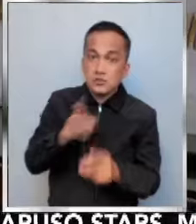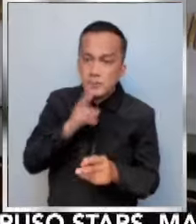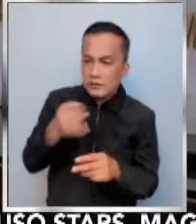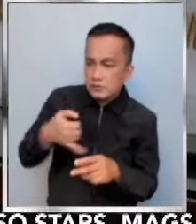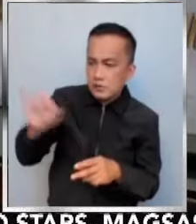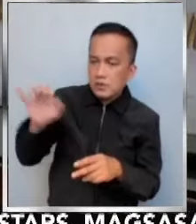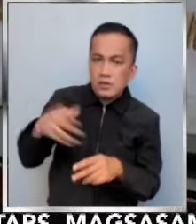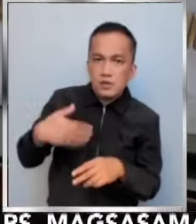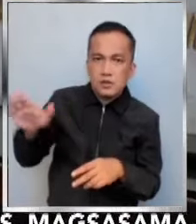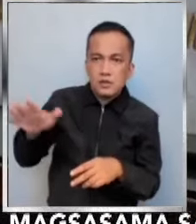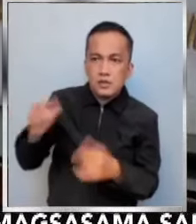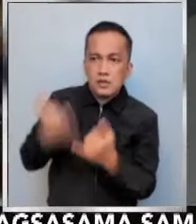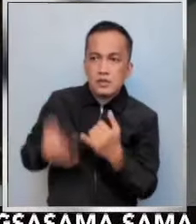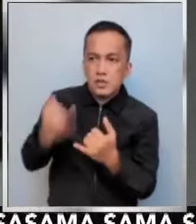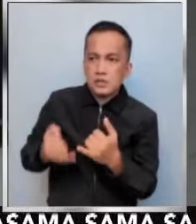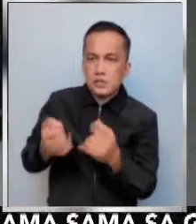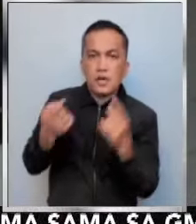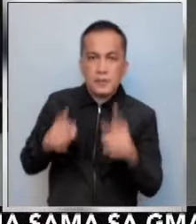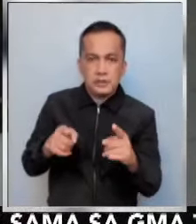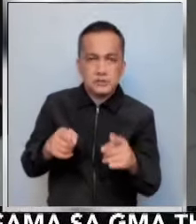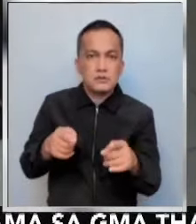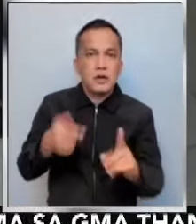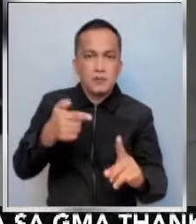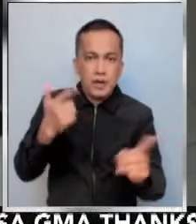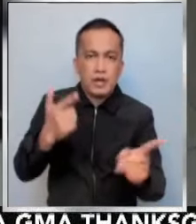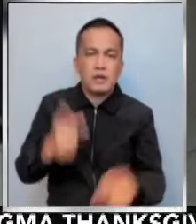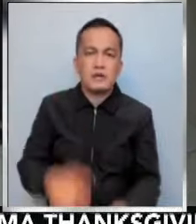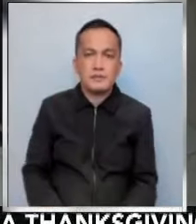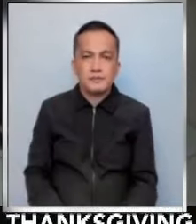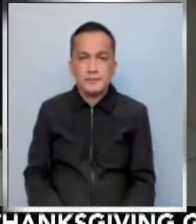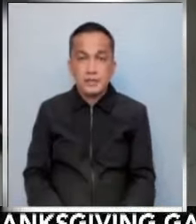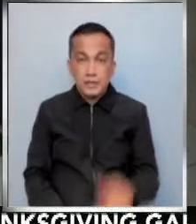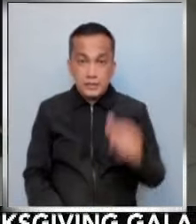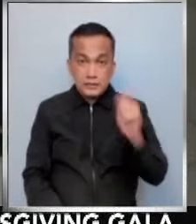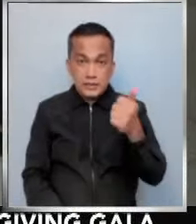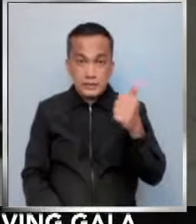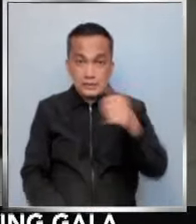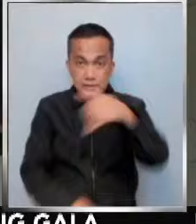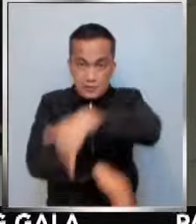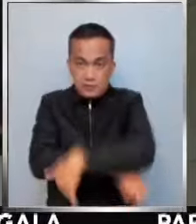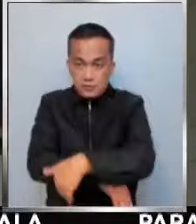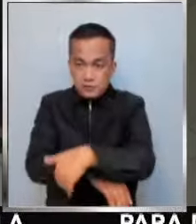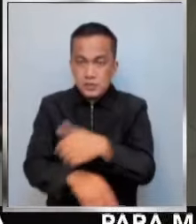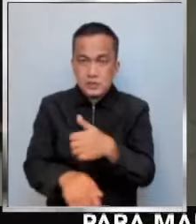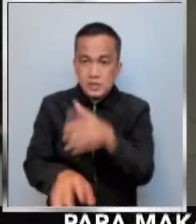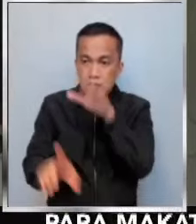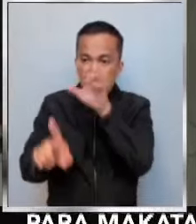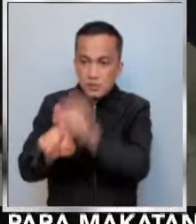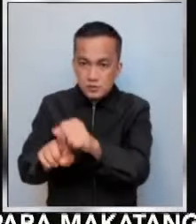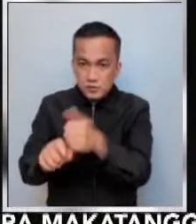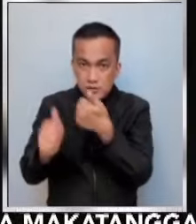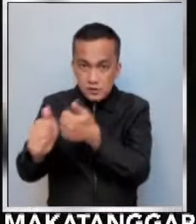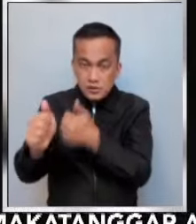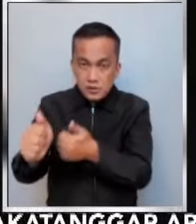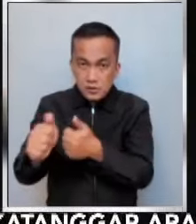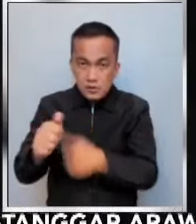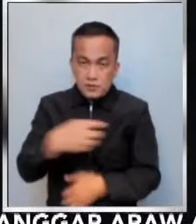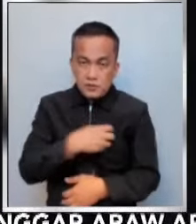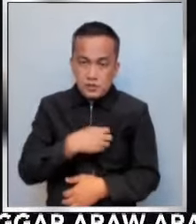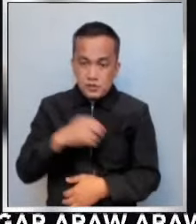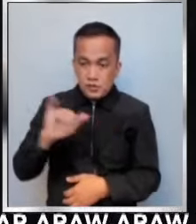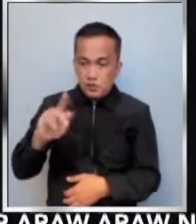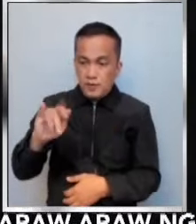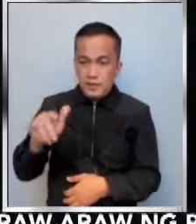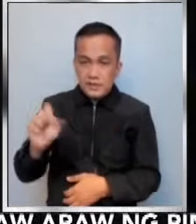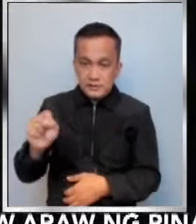na, umabot na tayo rito. Alas 10 kagabi, naaresto sa isang hot pursuit operation ng QCPD si Yubanas. Kasama ang isang